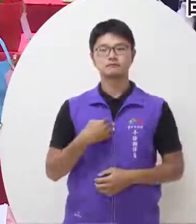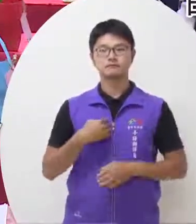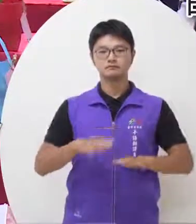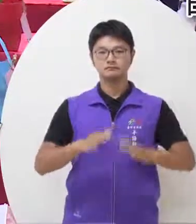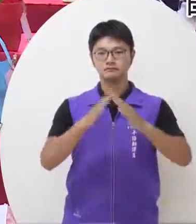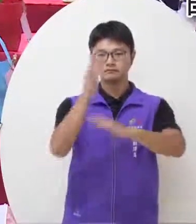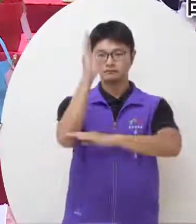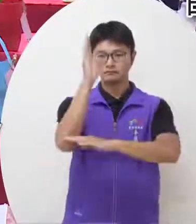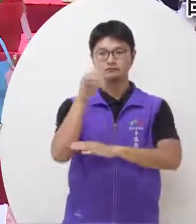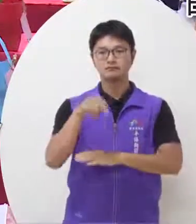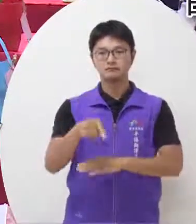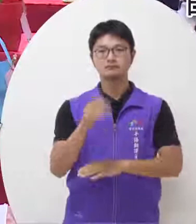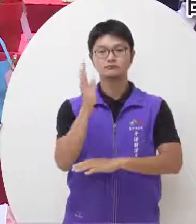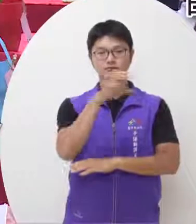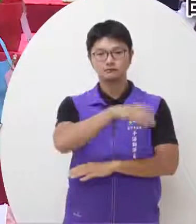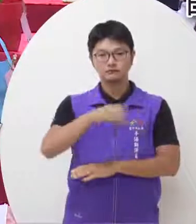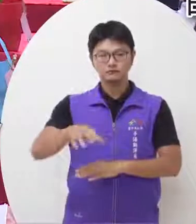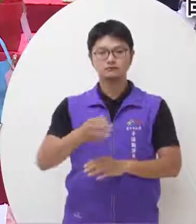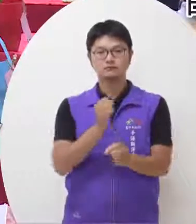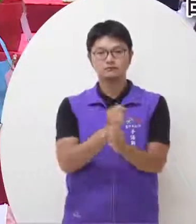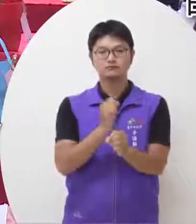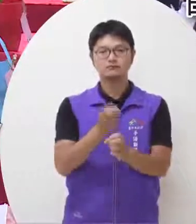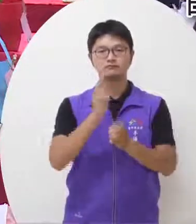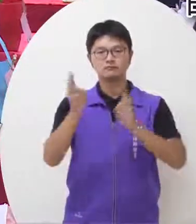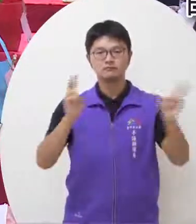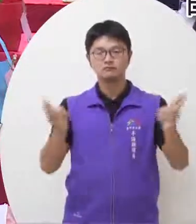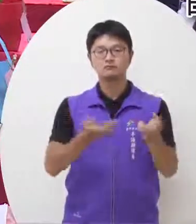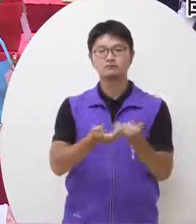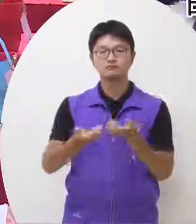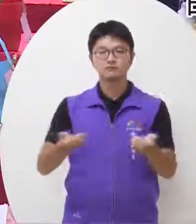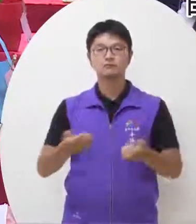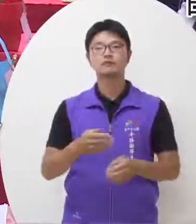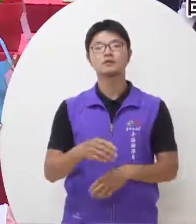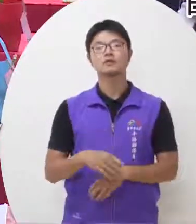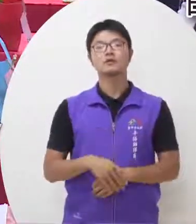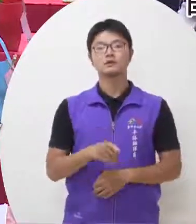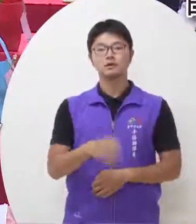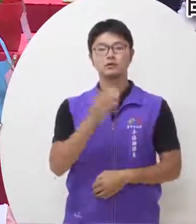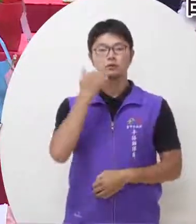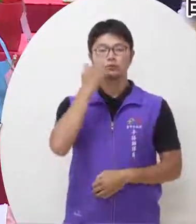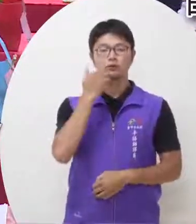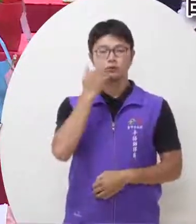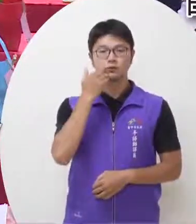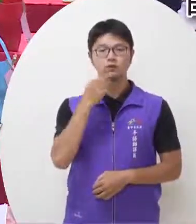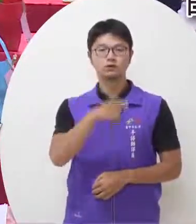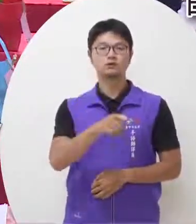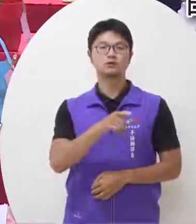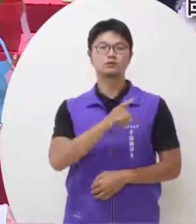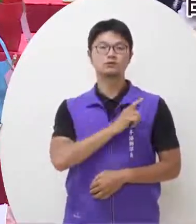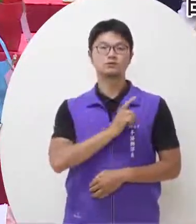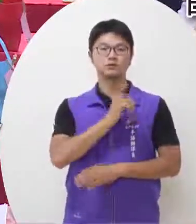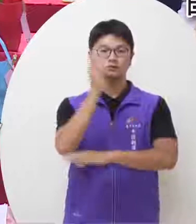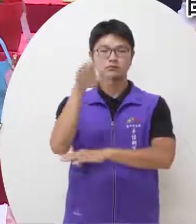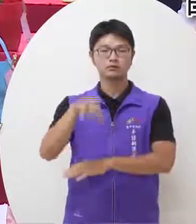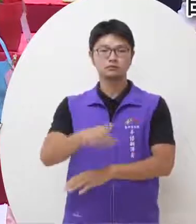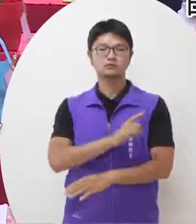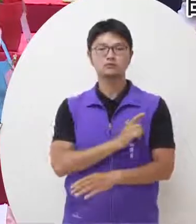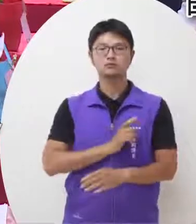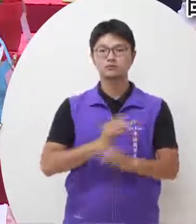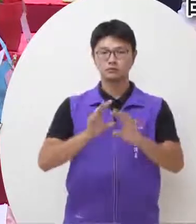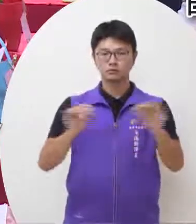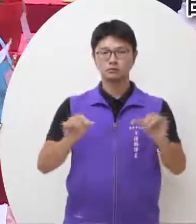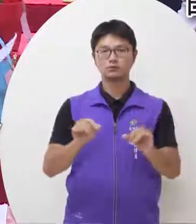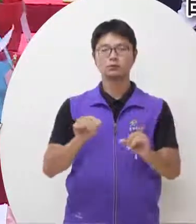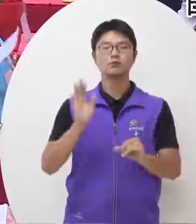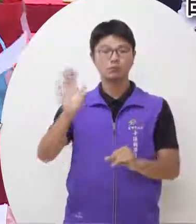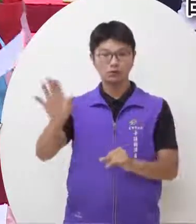府各机关的一个横向分工跟行政规定，属于各机关的所有自己土地里面呢是由各机关自己来权